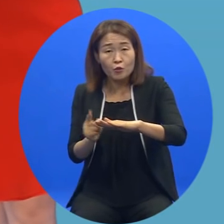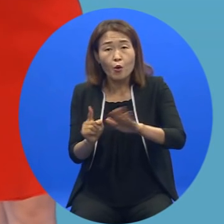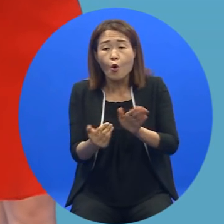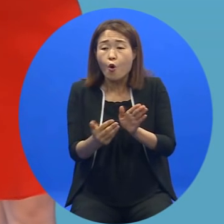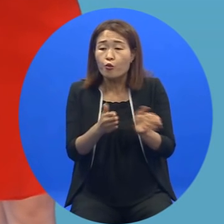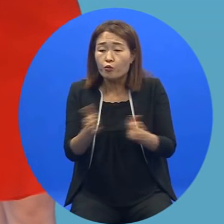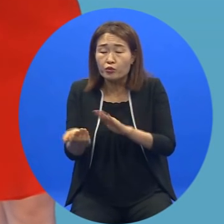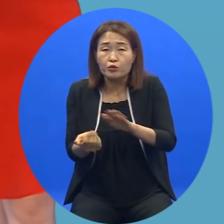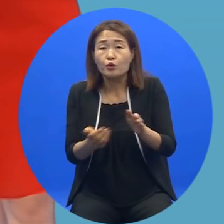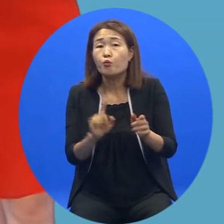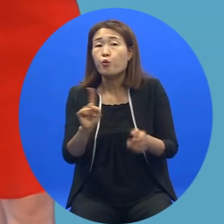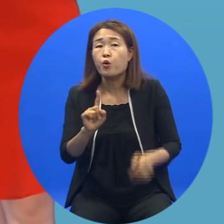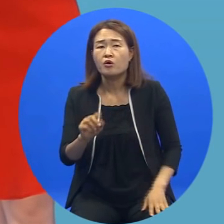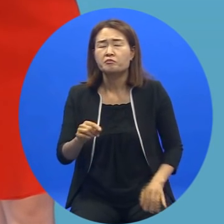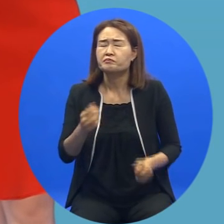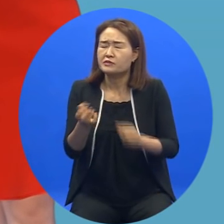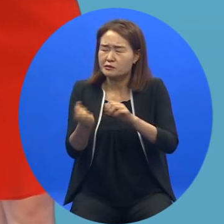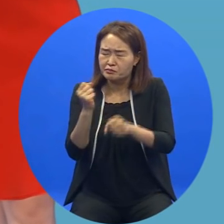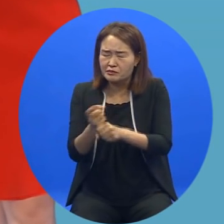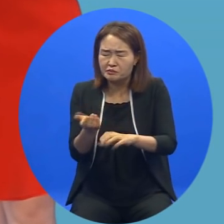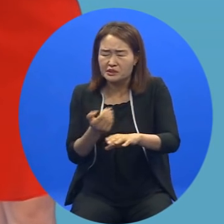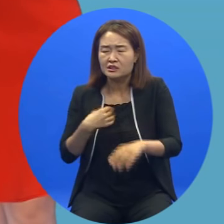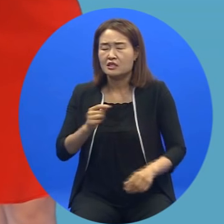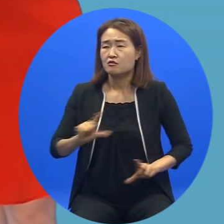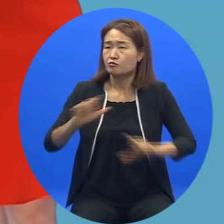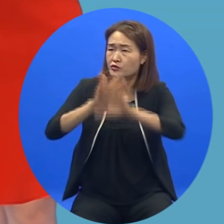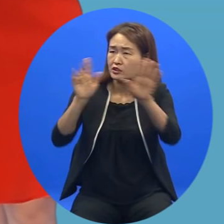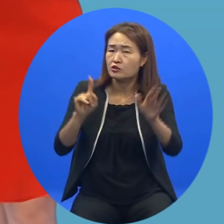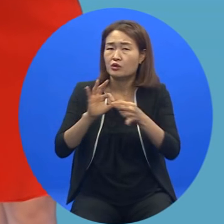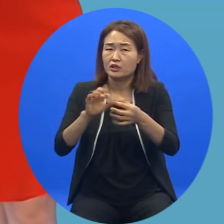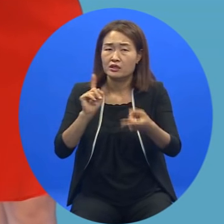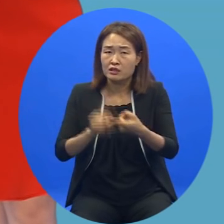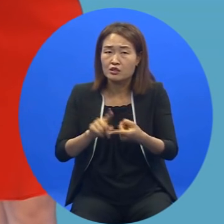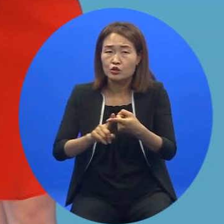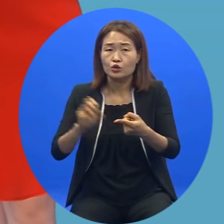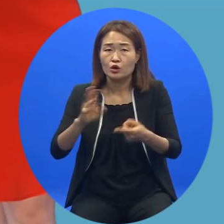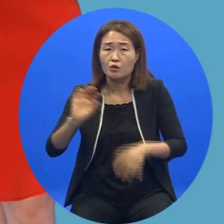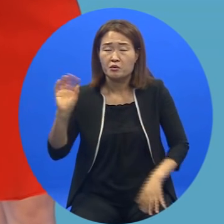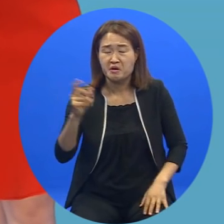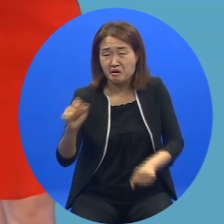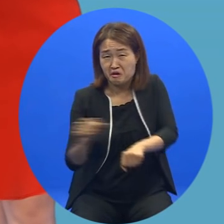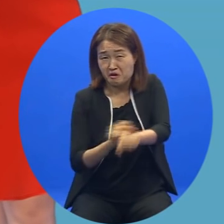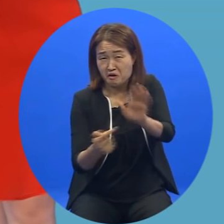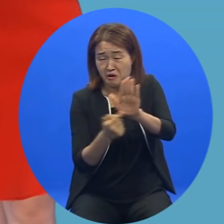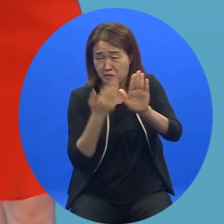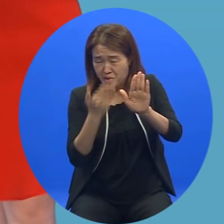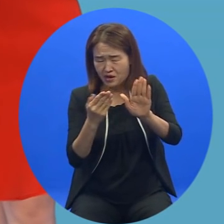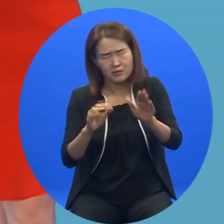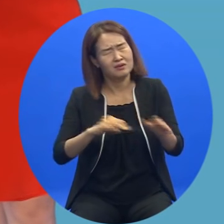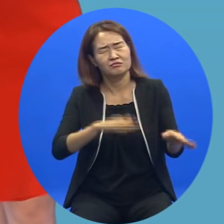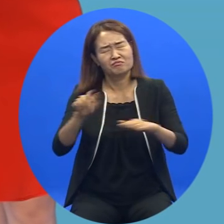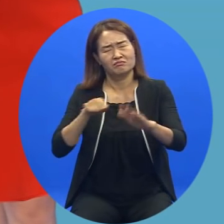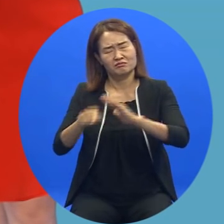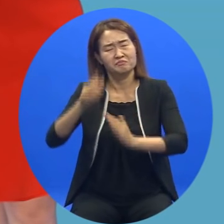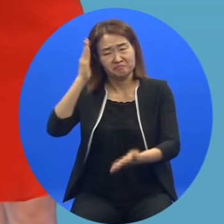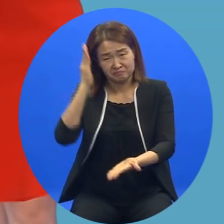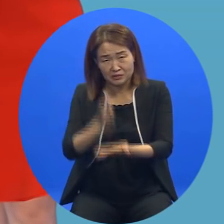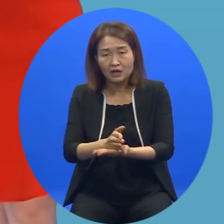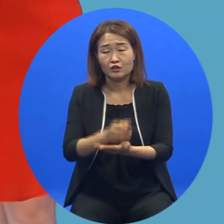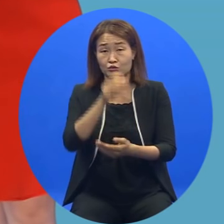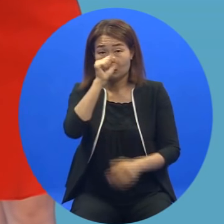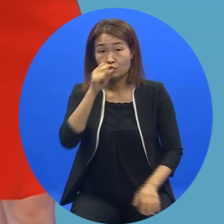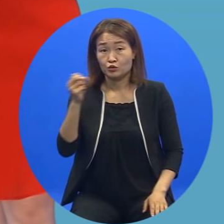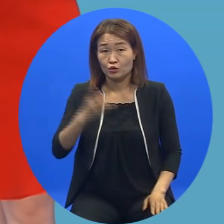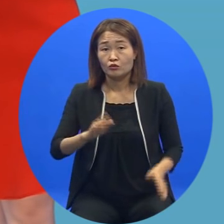예방법은 바다를 방문하기 전에 기상 상황을 미리 확인하셔야 합니다. 풍랑특보가 발표되었다면 해상활동은 절대 삼가하셔야